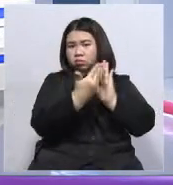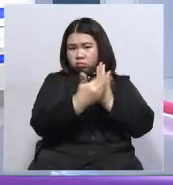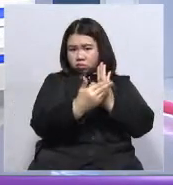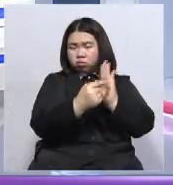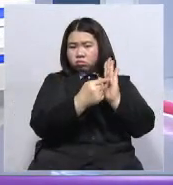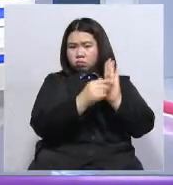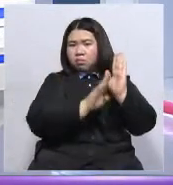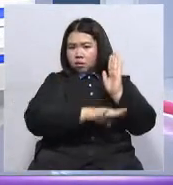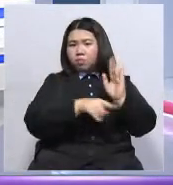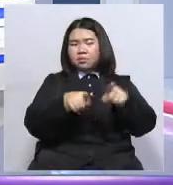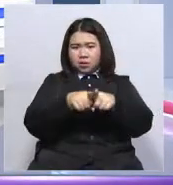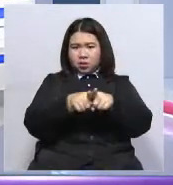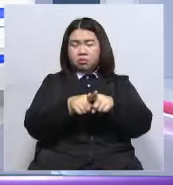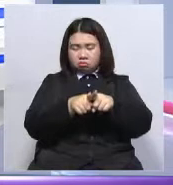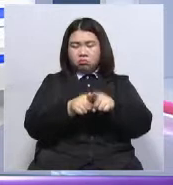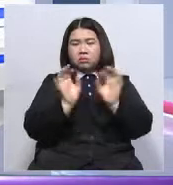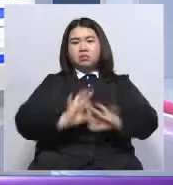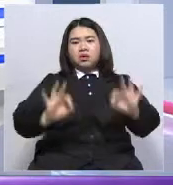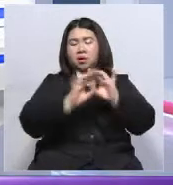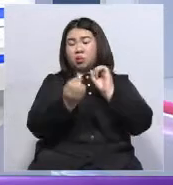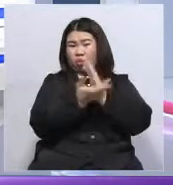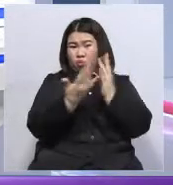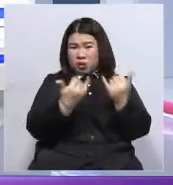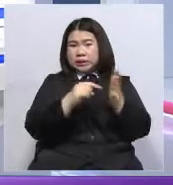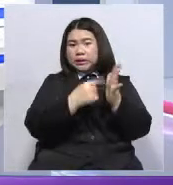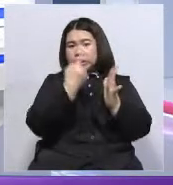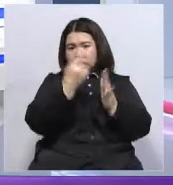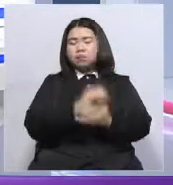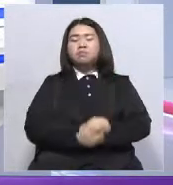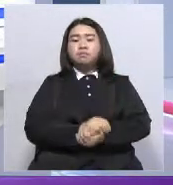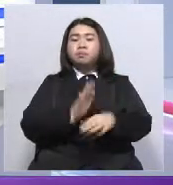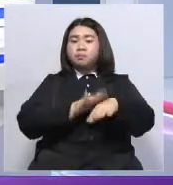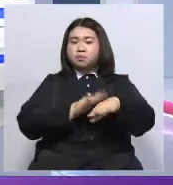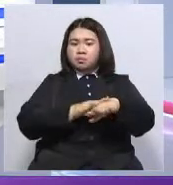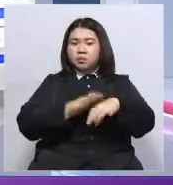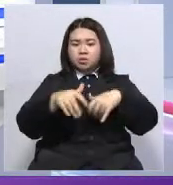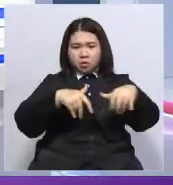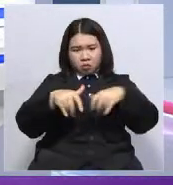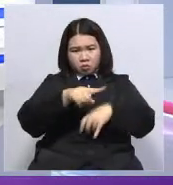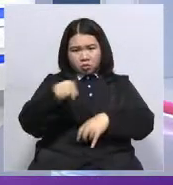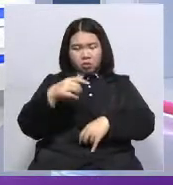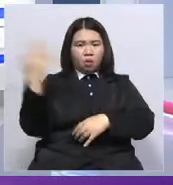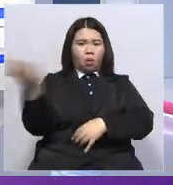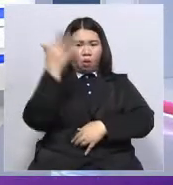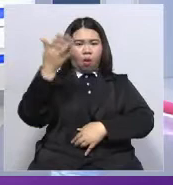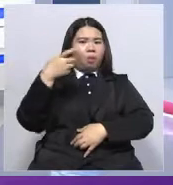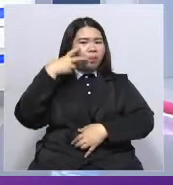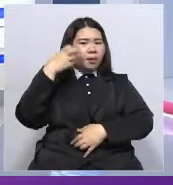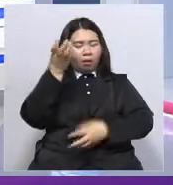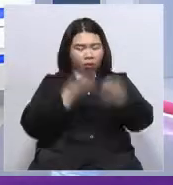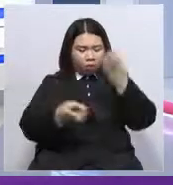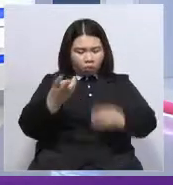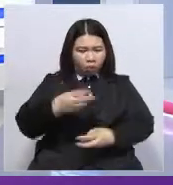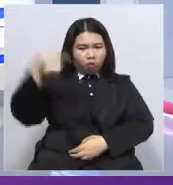เหนือและภาคตะวันออกที่จะเริ่มได้รับผลกระทบในวันนี้แล้วนะคะเตือนประชาชนให้ระวังพายุลมแรงลูกเห็บแล้วก็ฟ้า